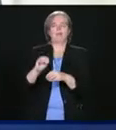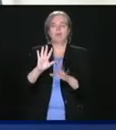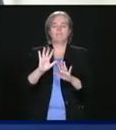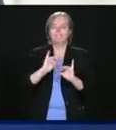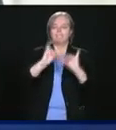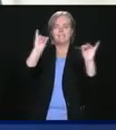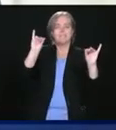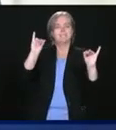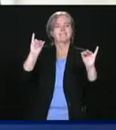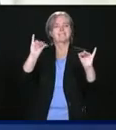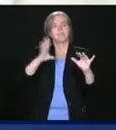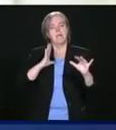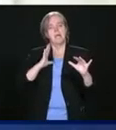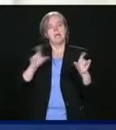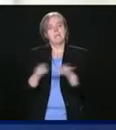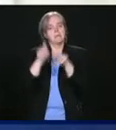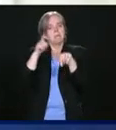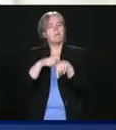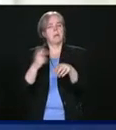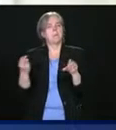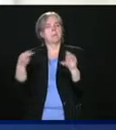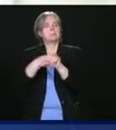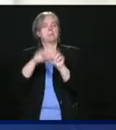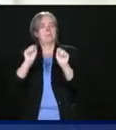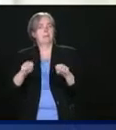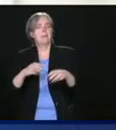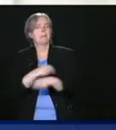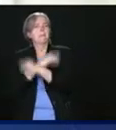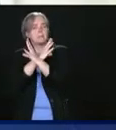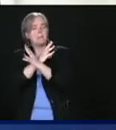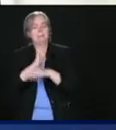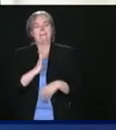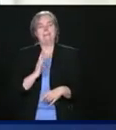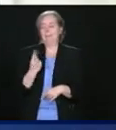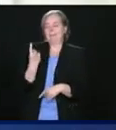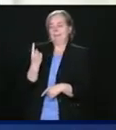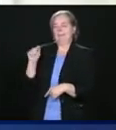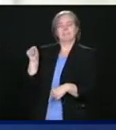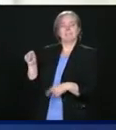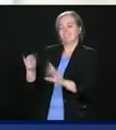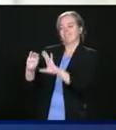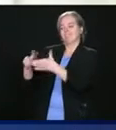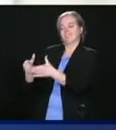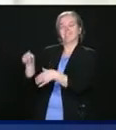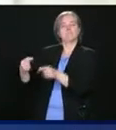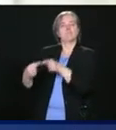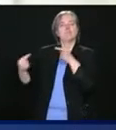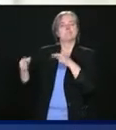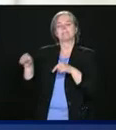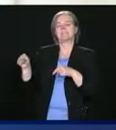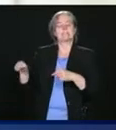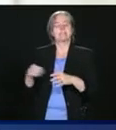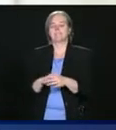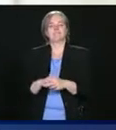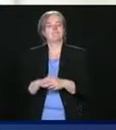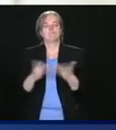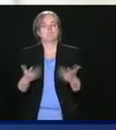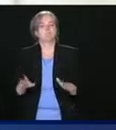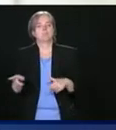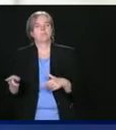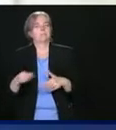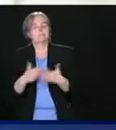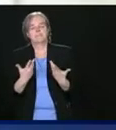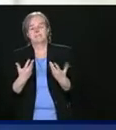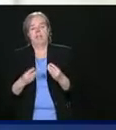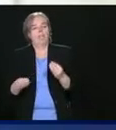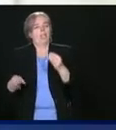seulement ceux de la région de la capitale nationale, de participer aux échanges. Il y a un parti à l'heure actuelle qui demande